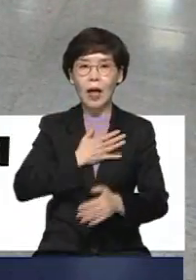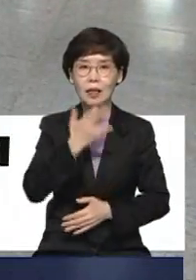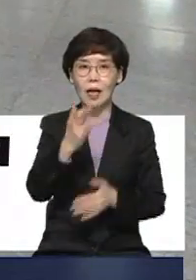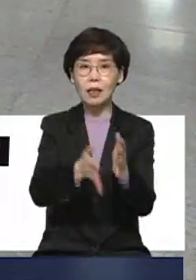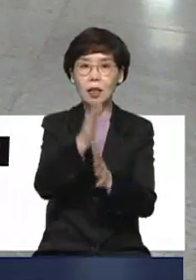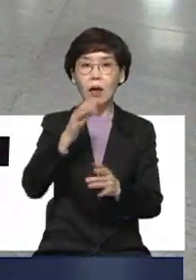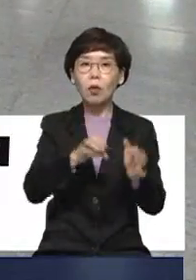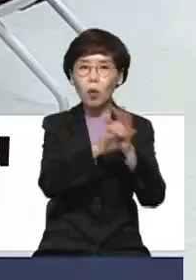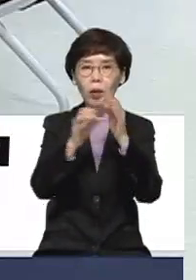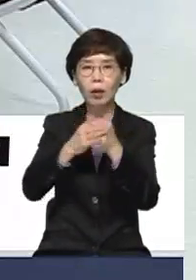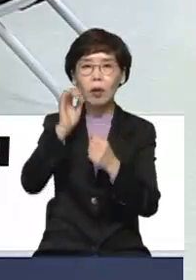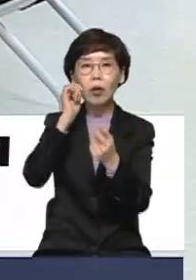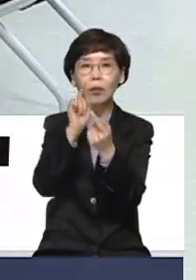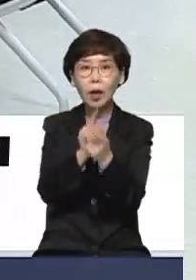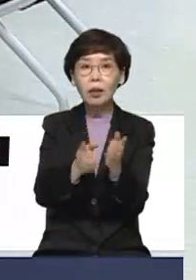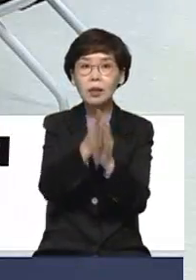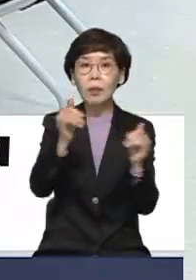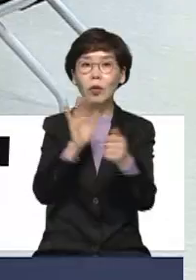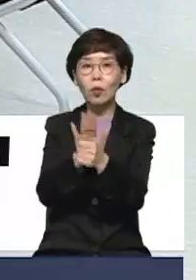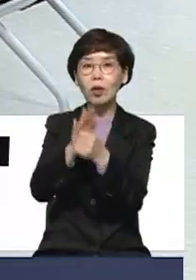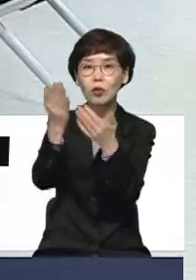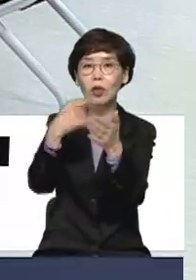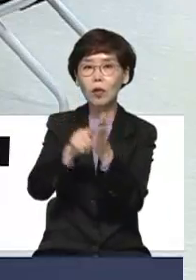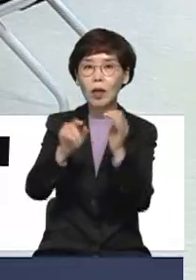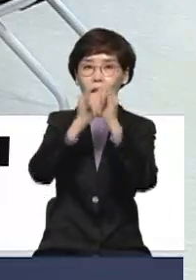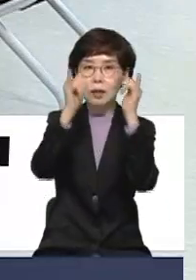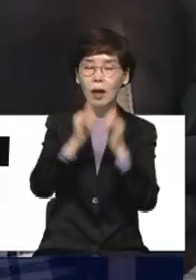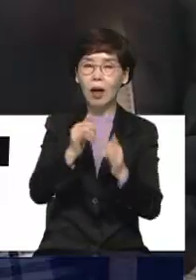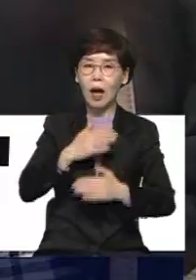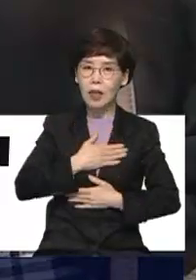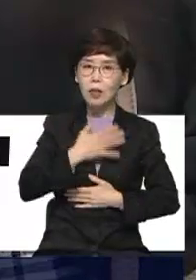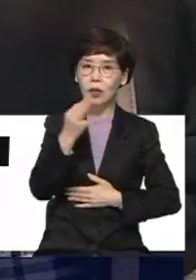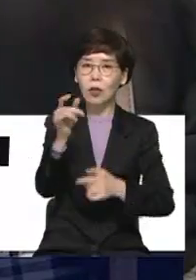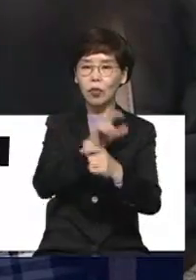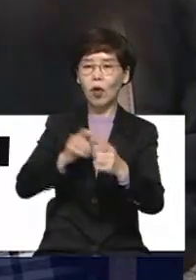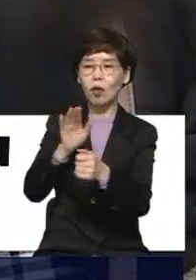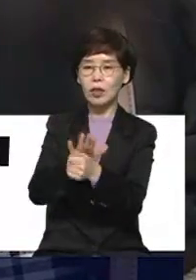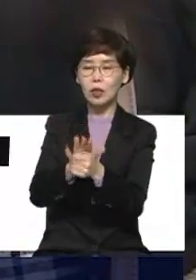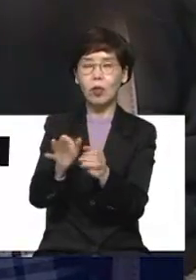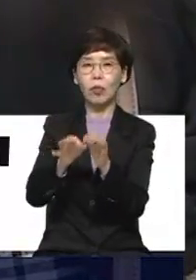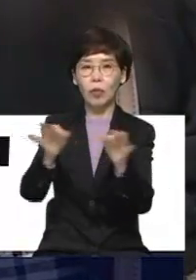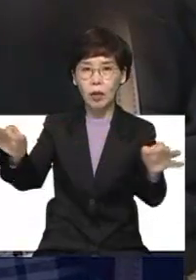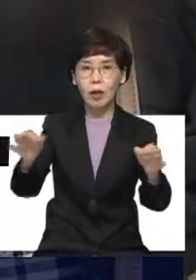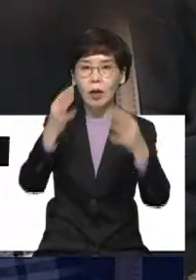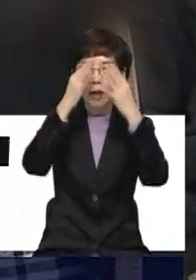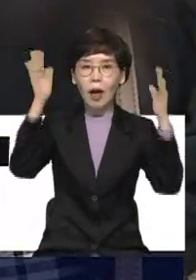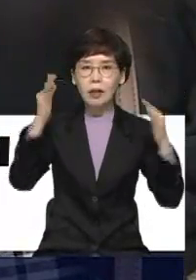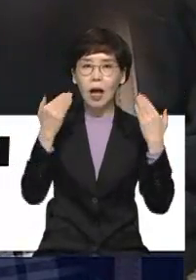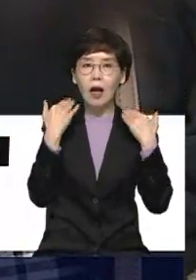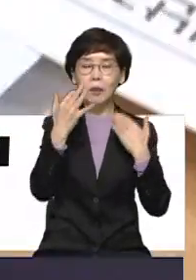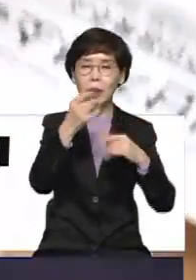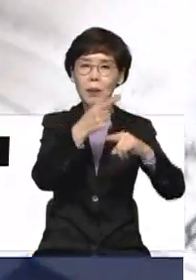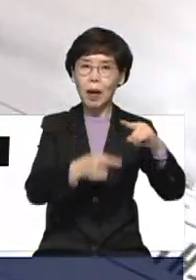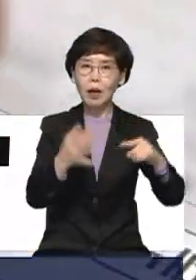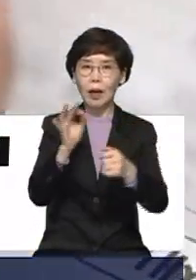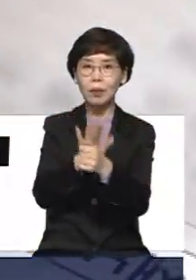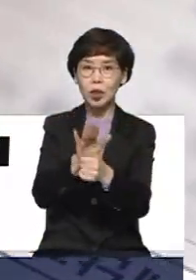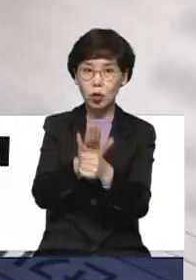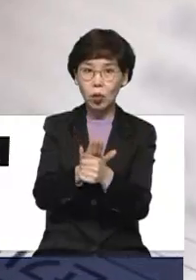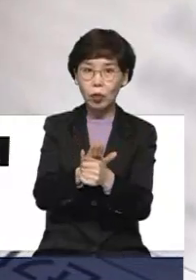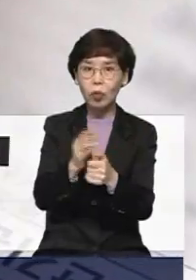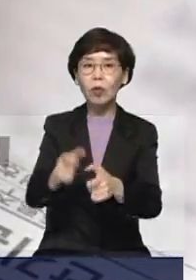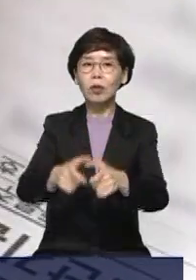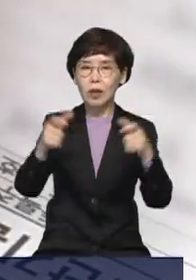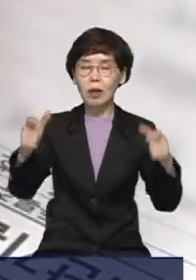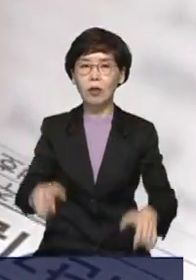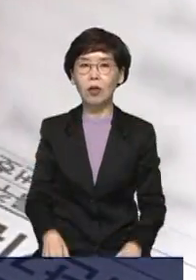코로나로 어려움을 겪는 시민들을 돕기 위해 생활안정자금을 추가로 지급하고 대학생 등록금 반값 지원 대상도